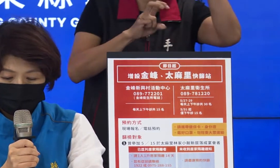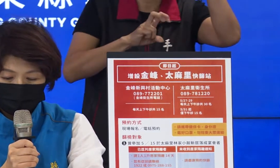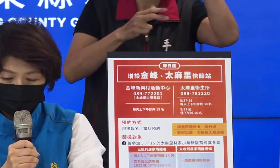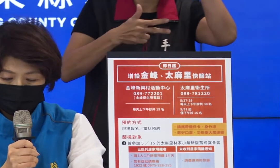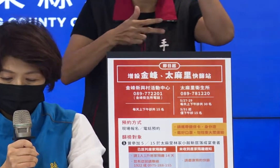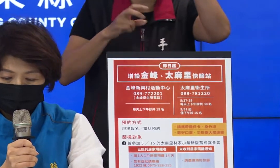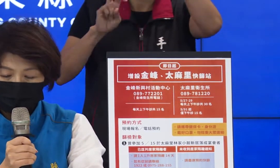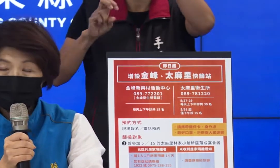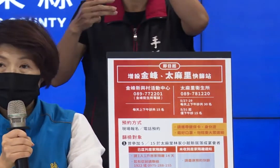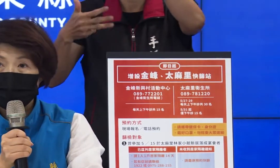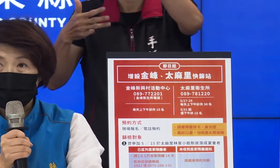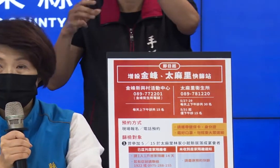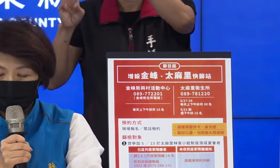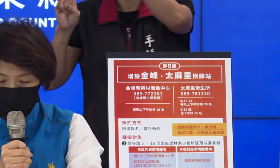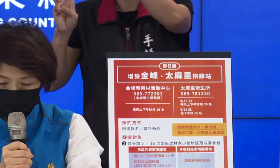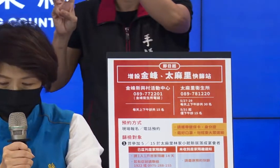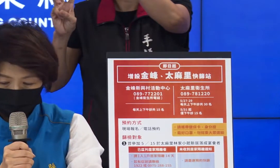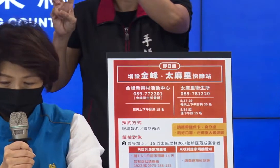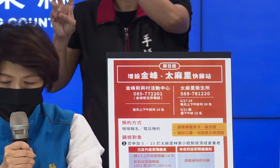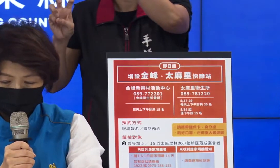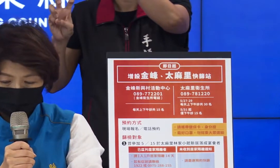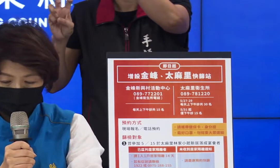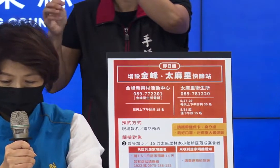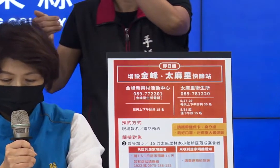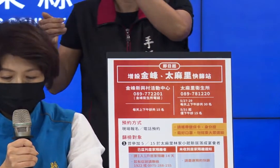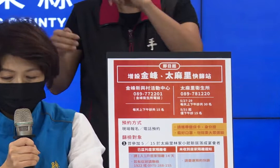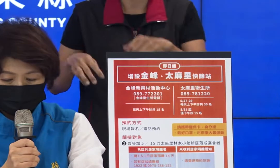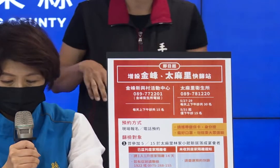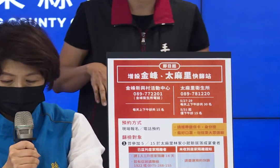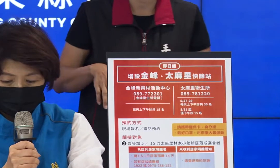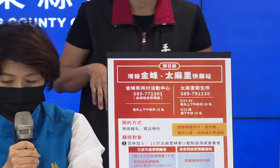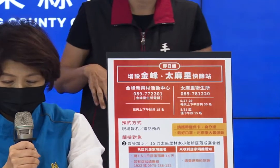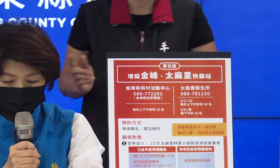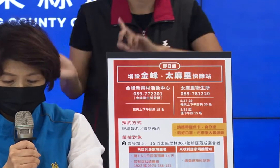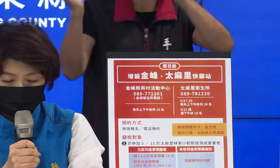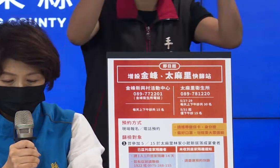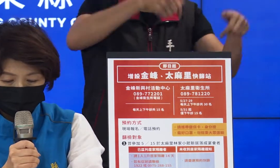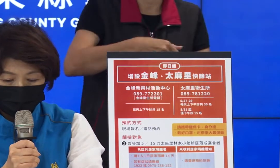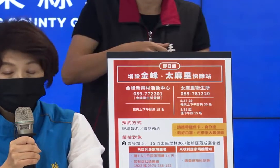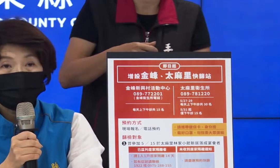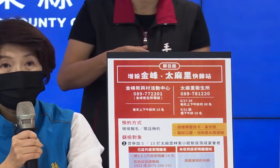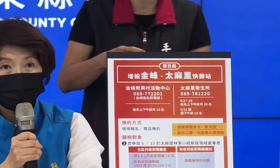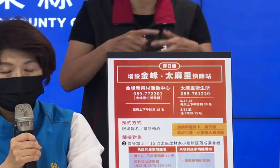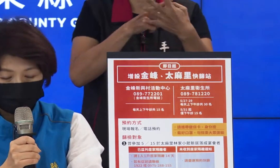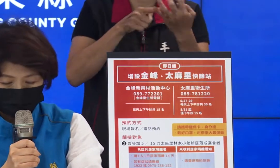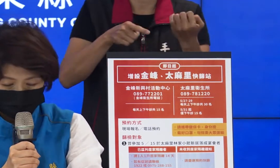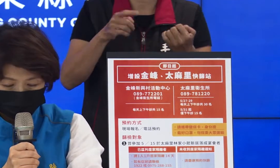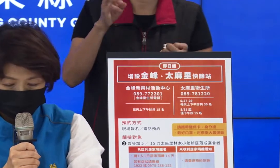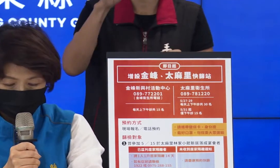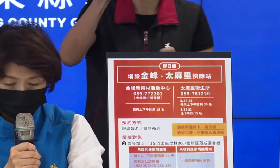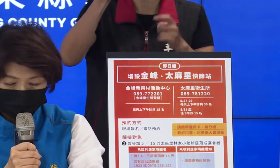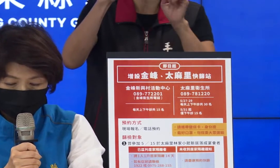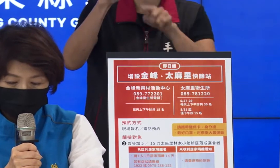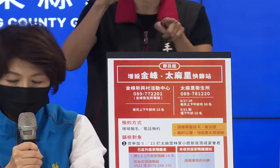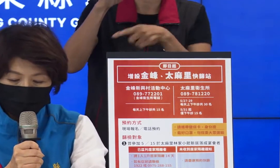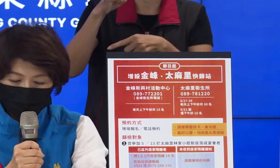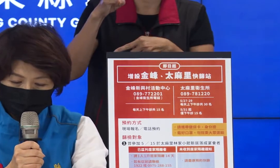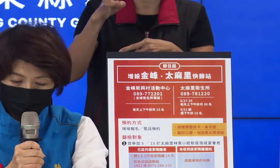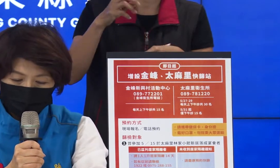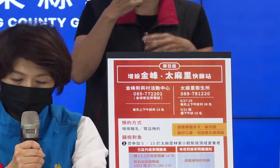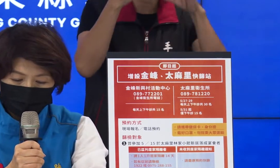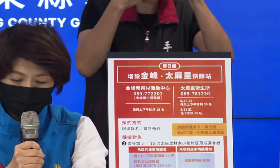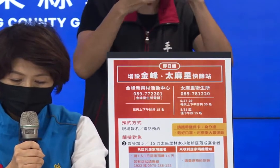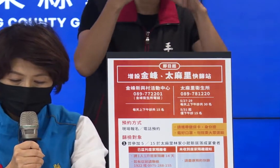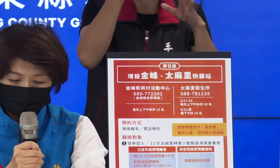27、28、29、30日，全天总共有30个名额。31日起就会恢复下午诊次。